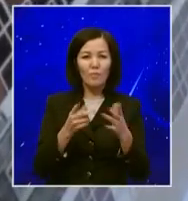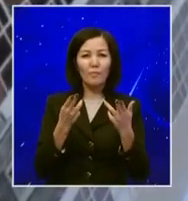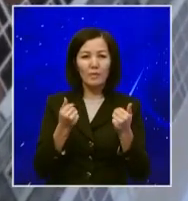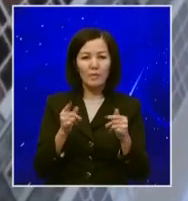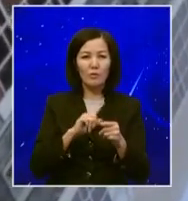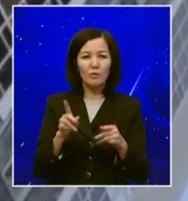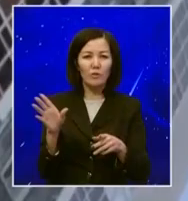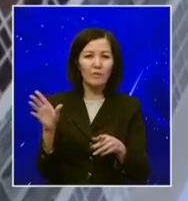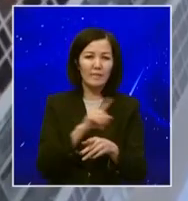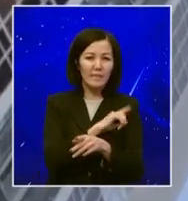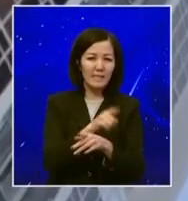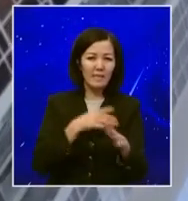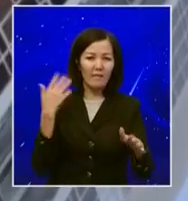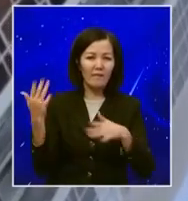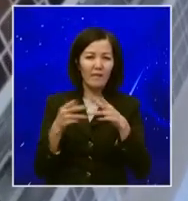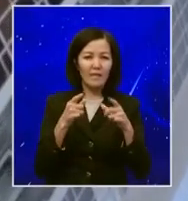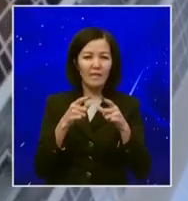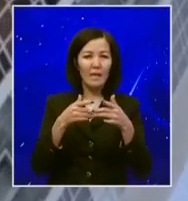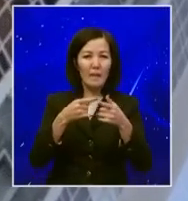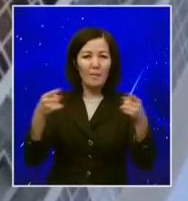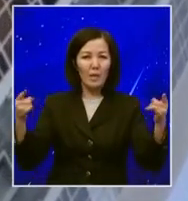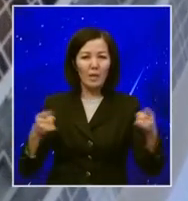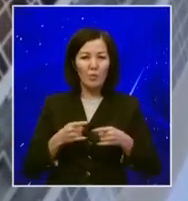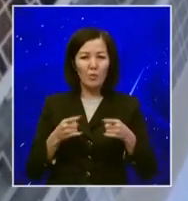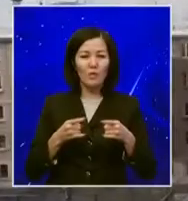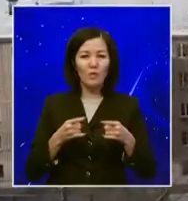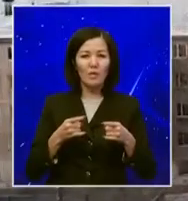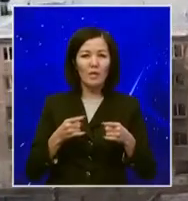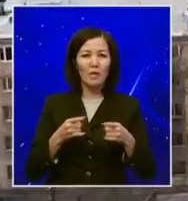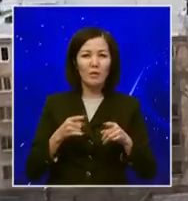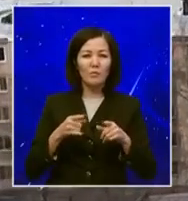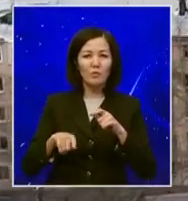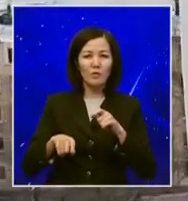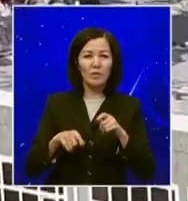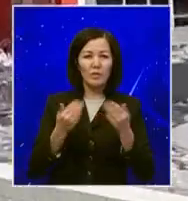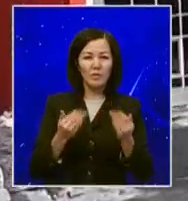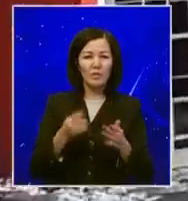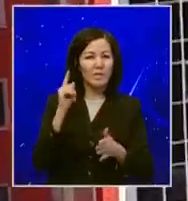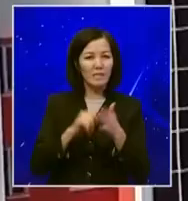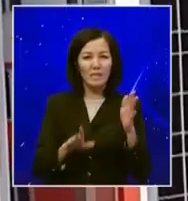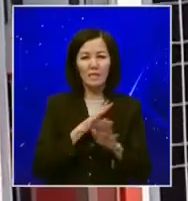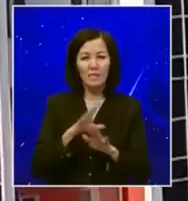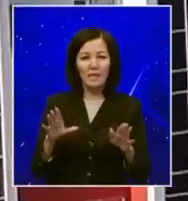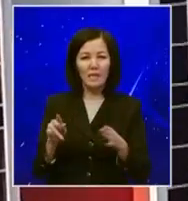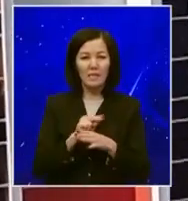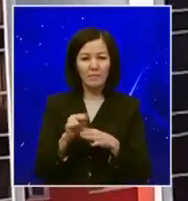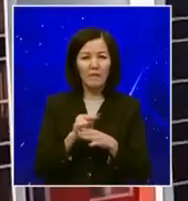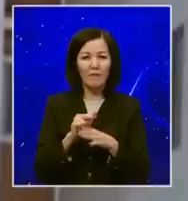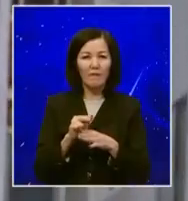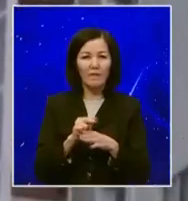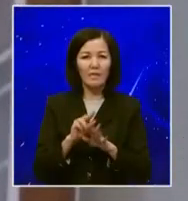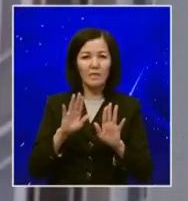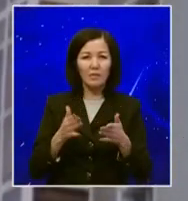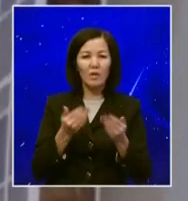признаются, что в сильный ветер балконы буквально отходили от стен, и они уже не надеялись на исправление ситуации.